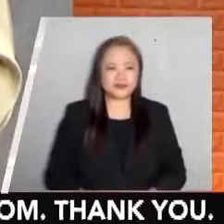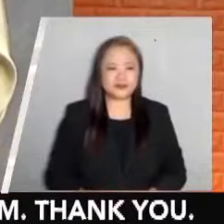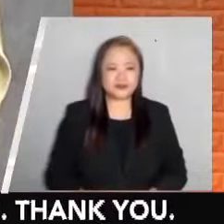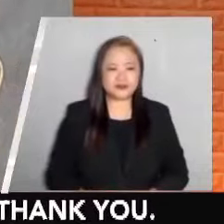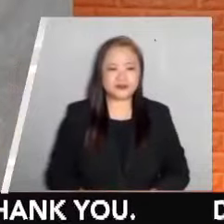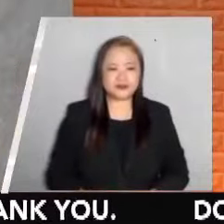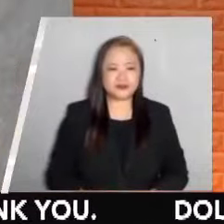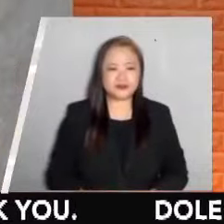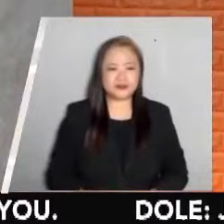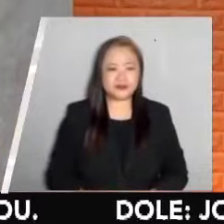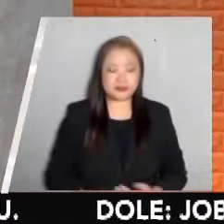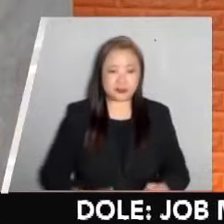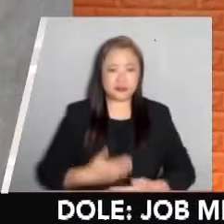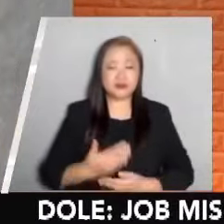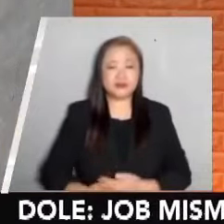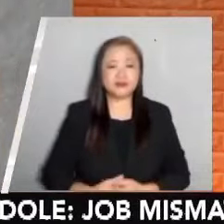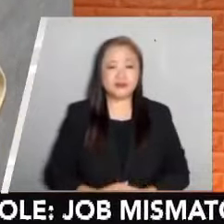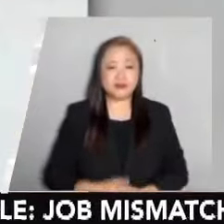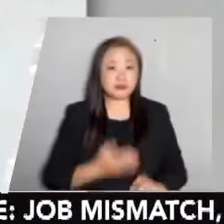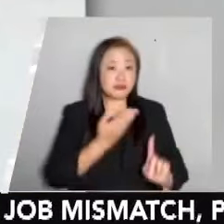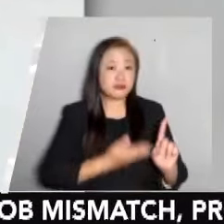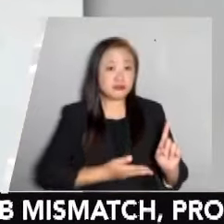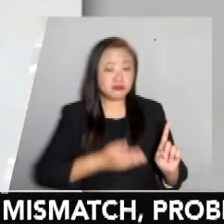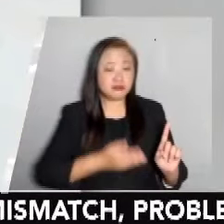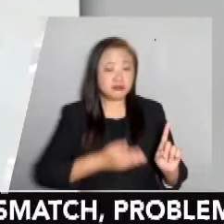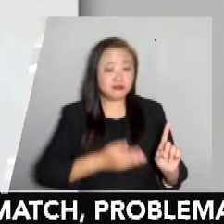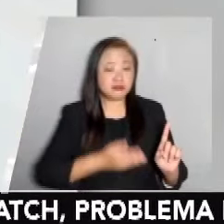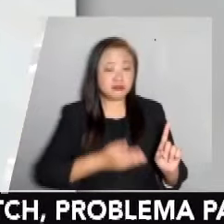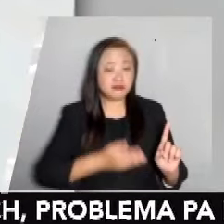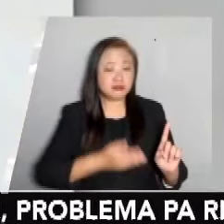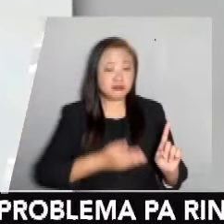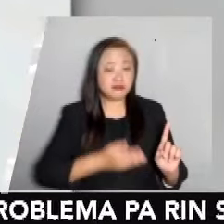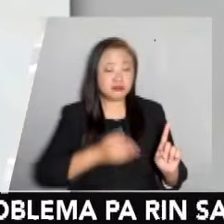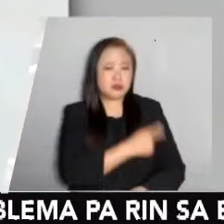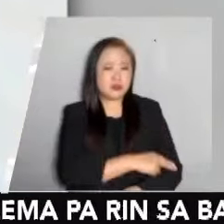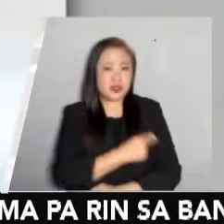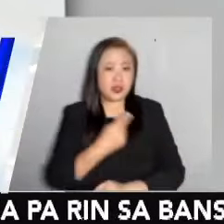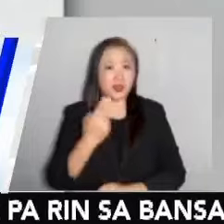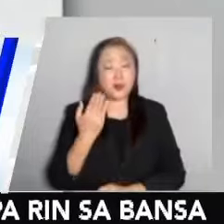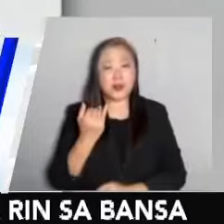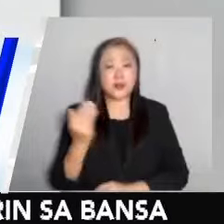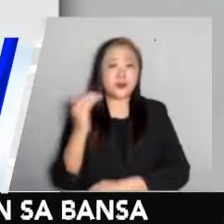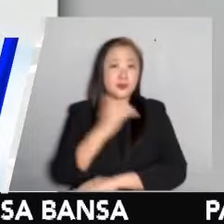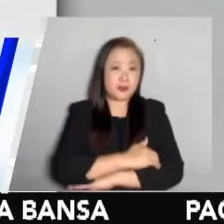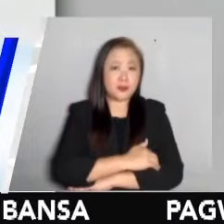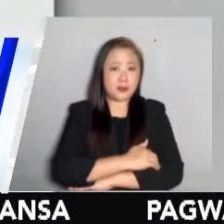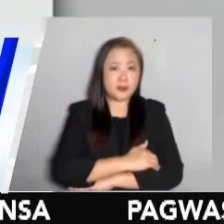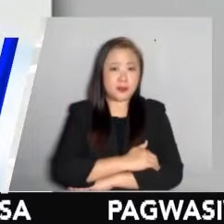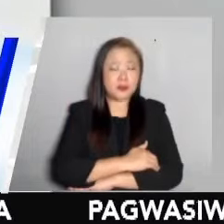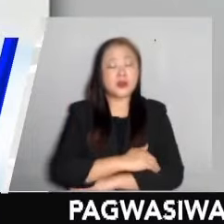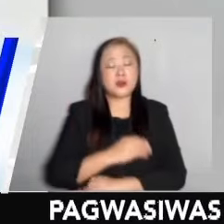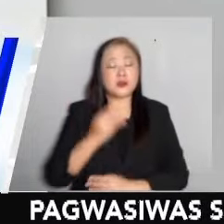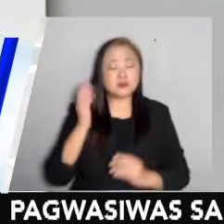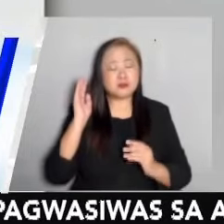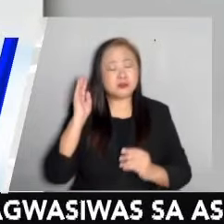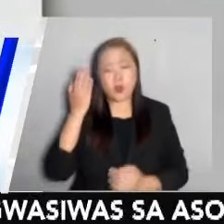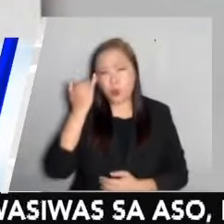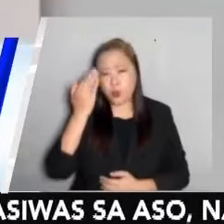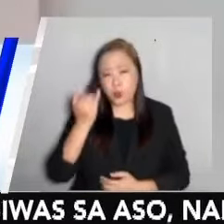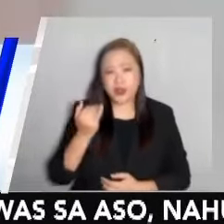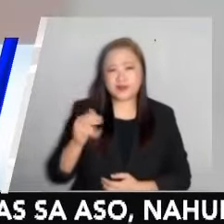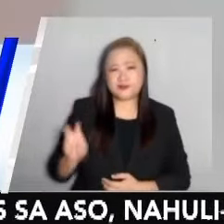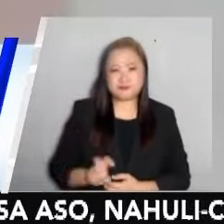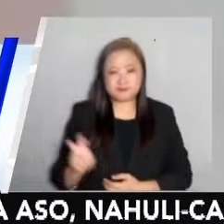Naospital ang isang lalaki sa Bontoc Mountain Province matapos matuklaw ng green pit viper. Ayon sa Bontoc